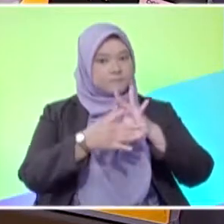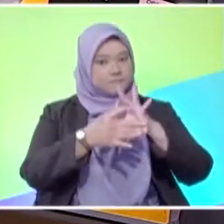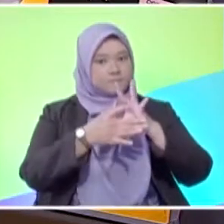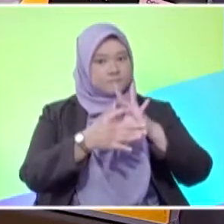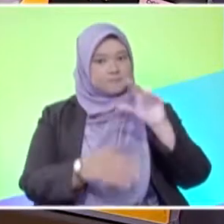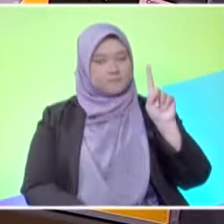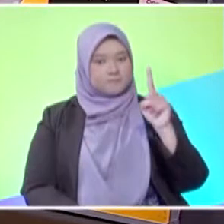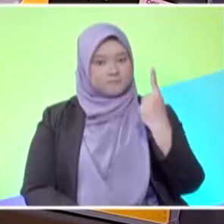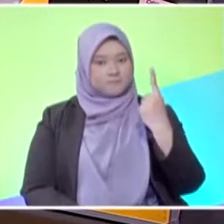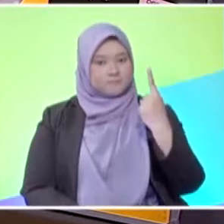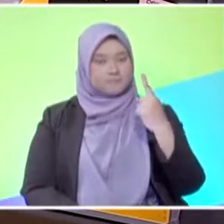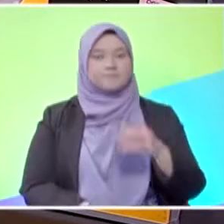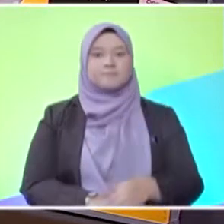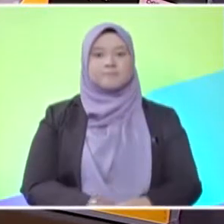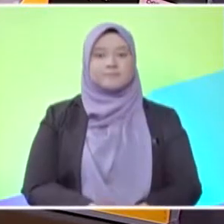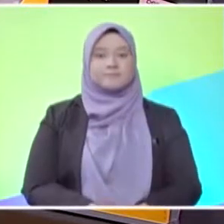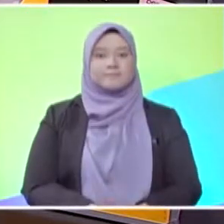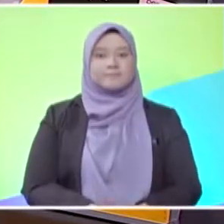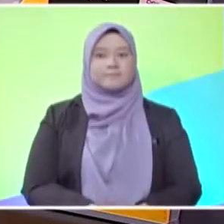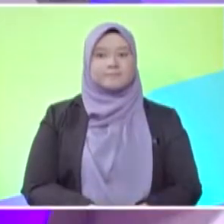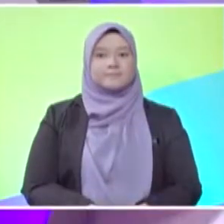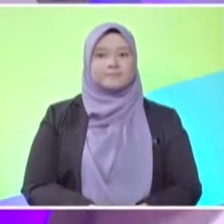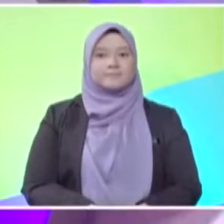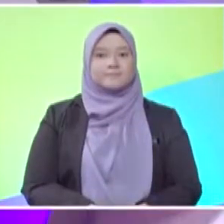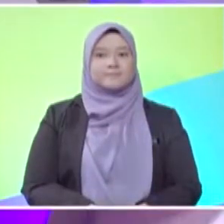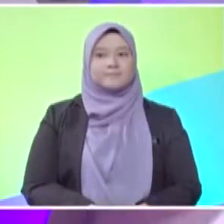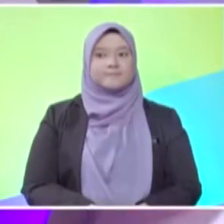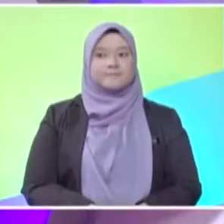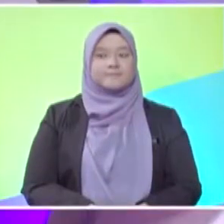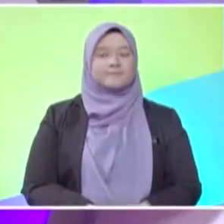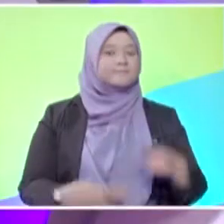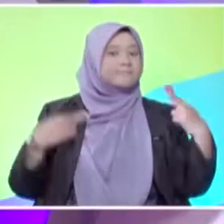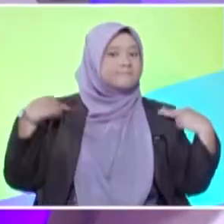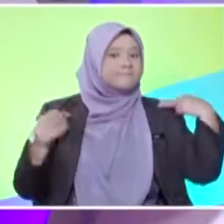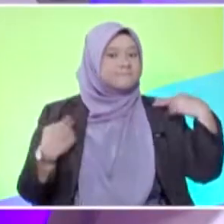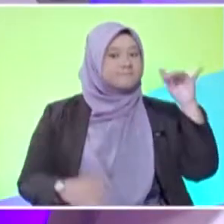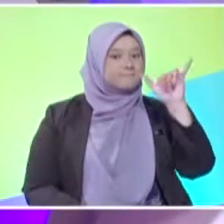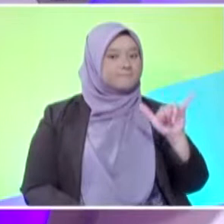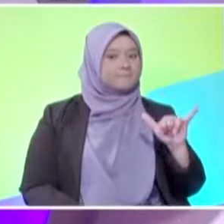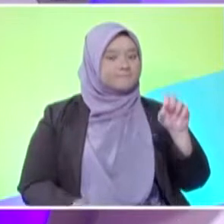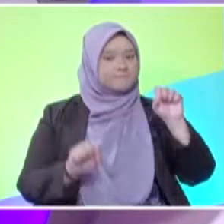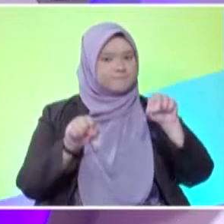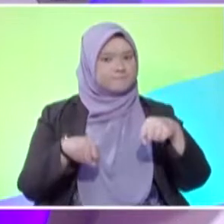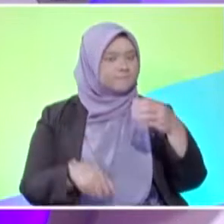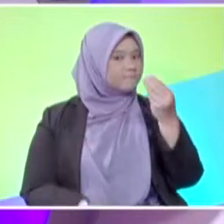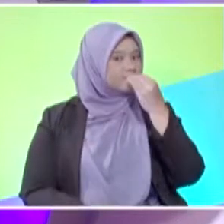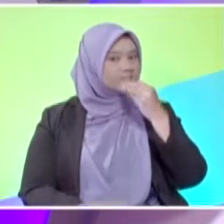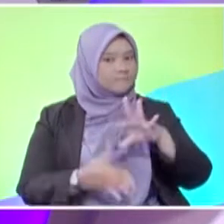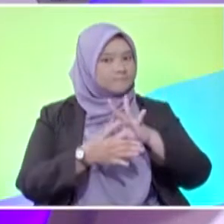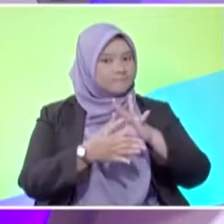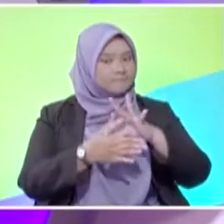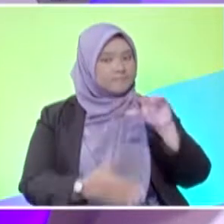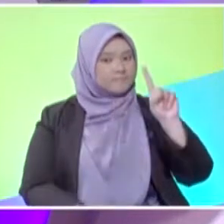kita lihat oke al-hayawan yang makan dagingnya kita kenal Kyle Oh dipakai Widodo